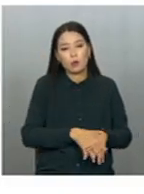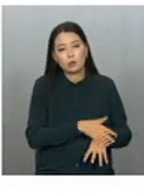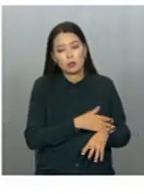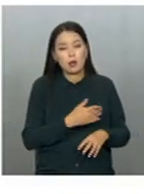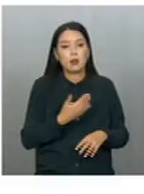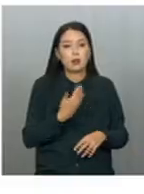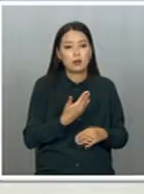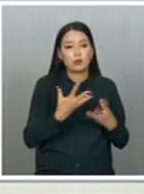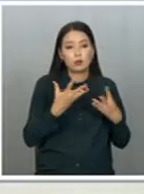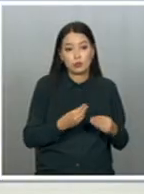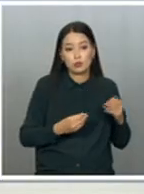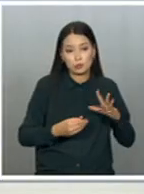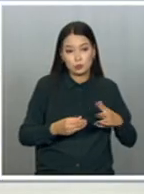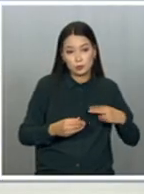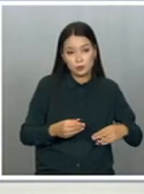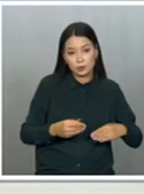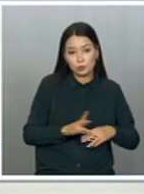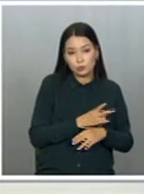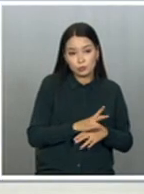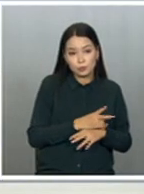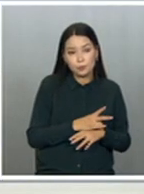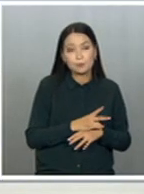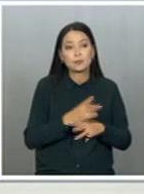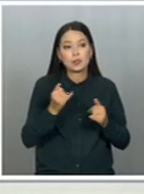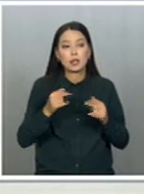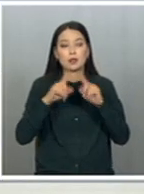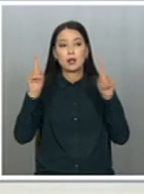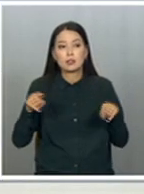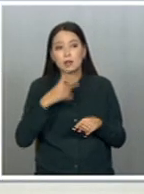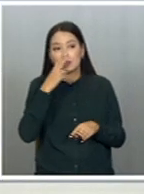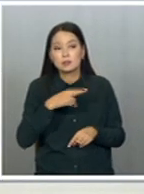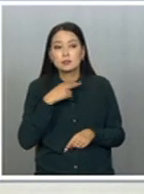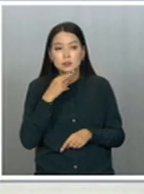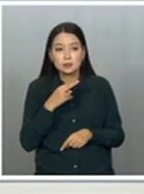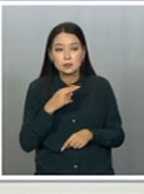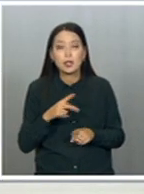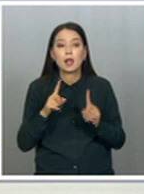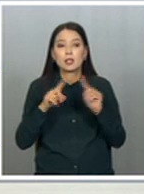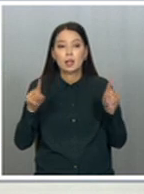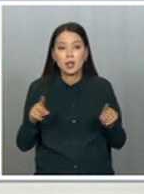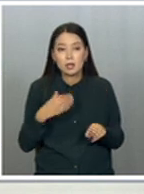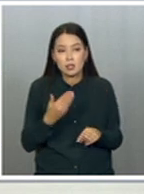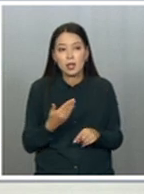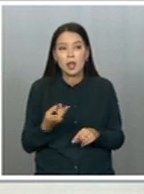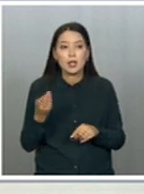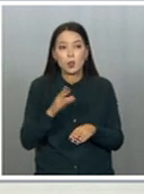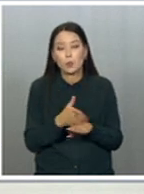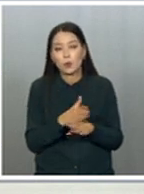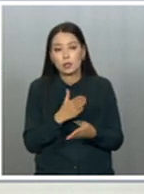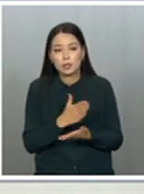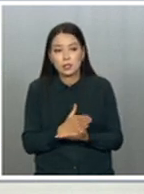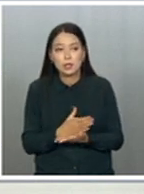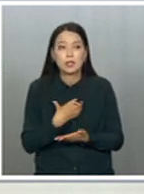түн болады. Ендеше картаға қайта оралайық. Карта екі бөліктен тұрады.